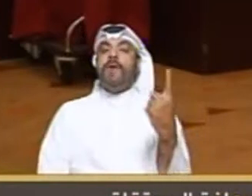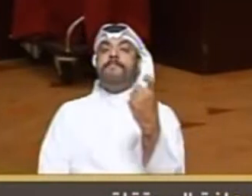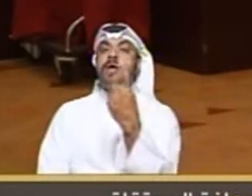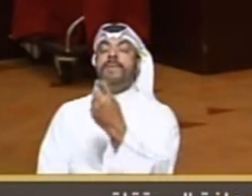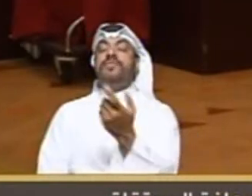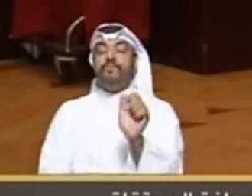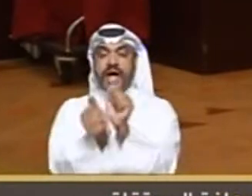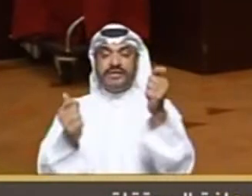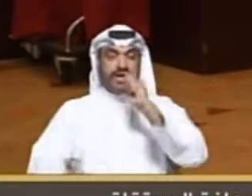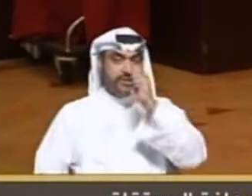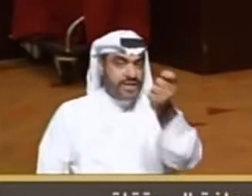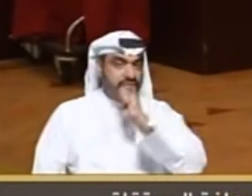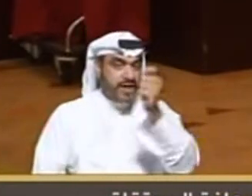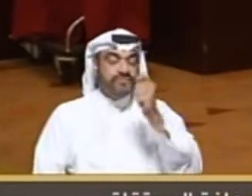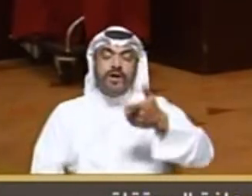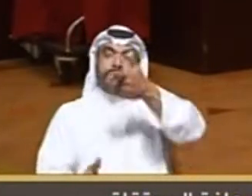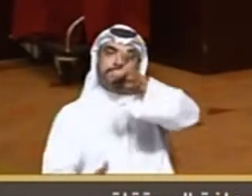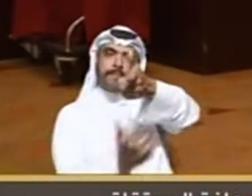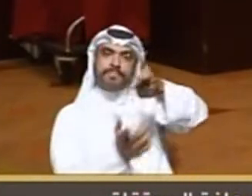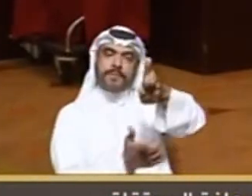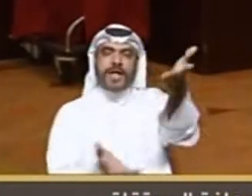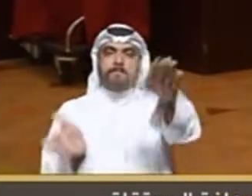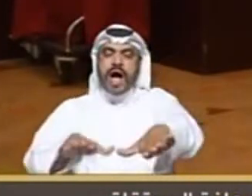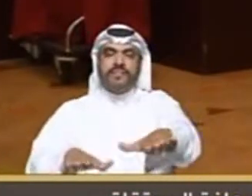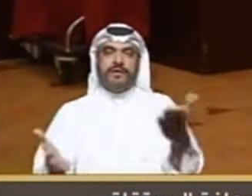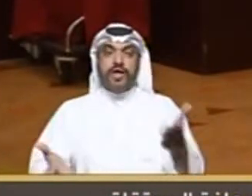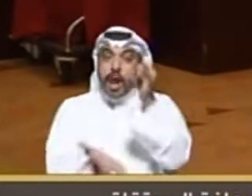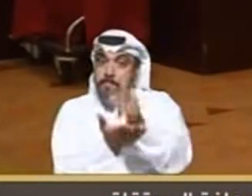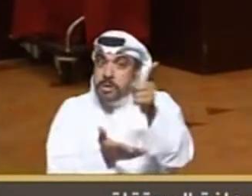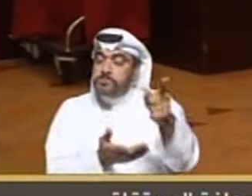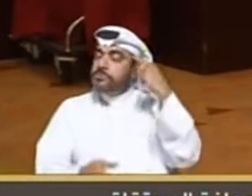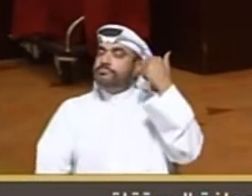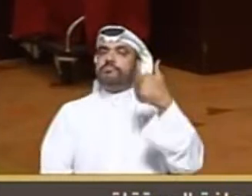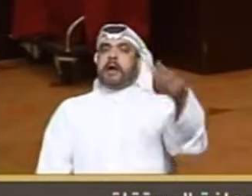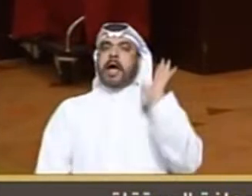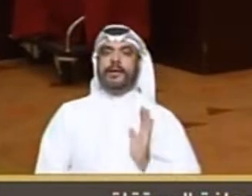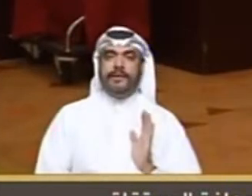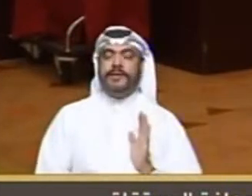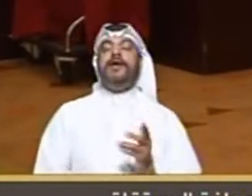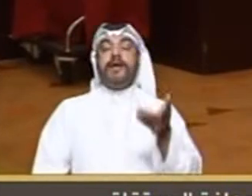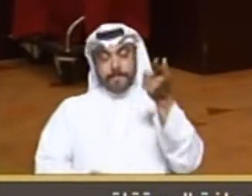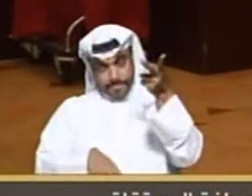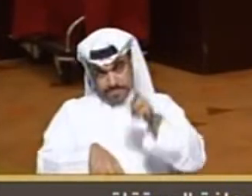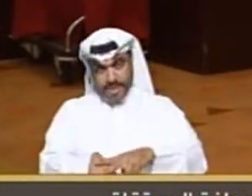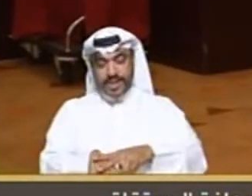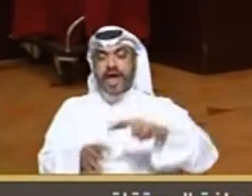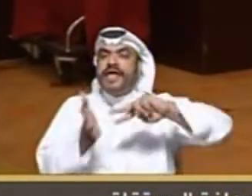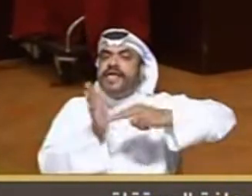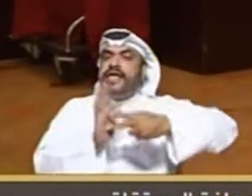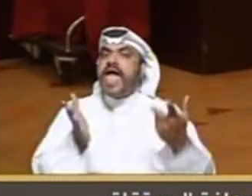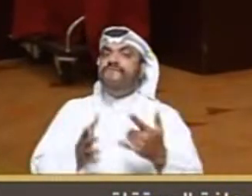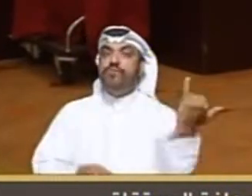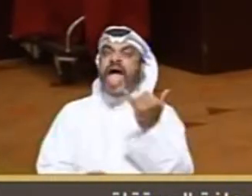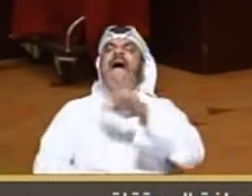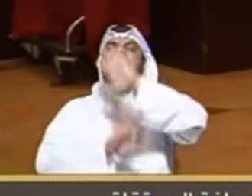قتلوا، وهناك فلات من العقاب للمجرمين والقتلة. أيضا نريد أن نجد طريقا لعدم إفلات